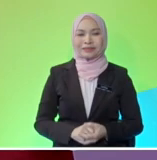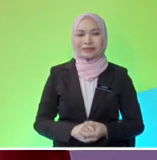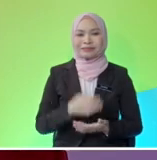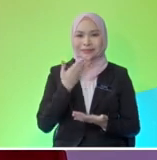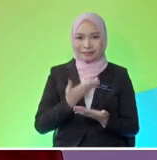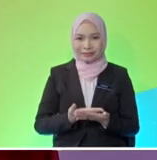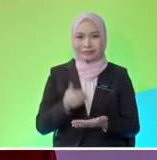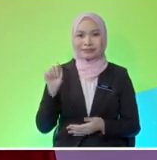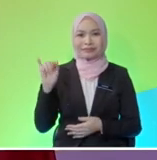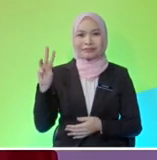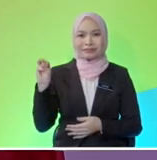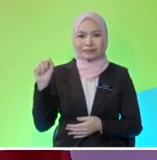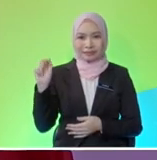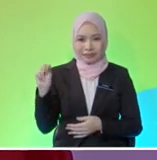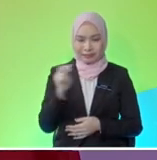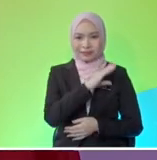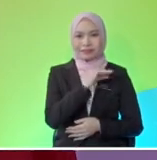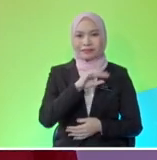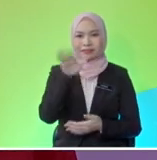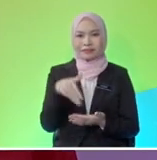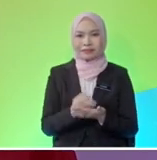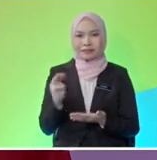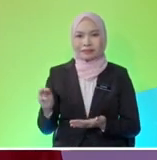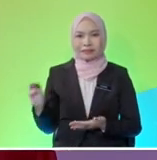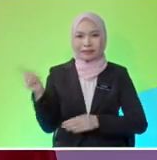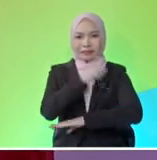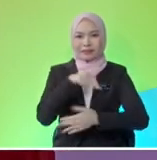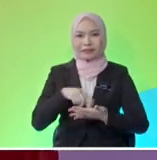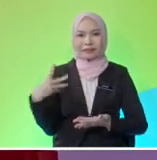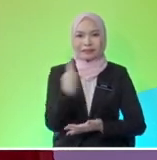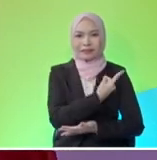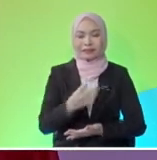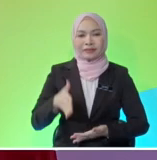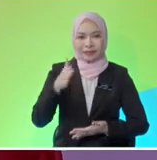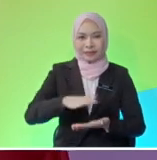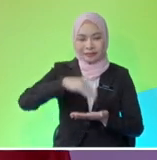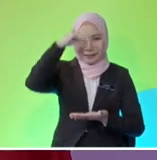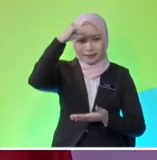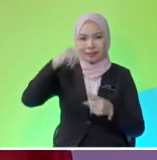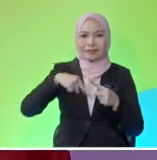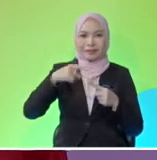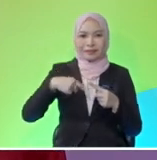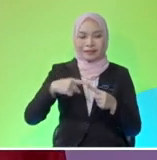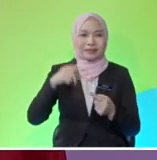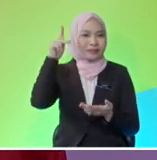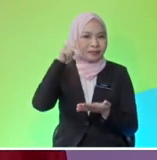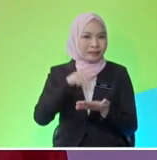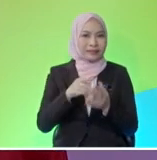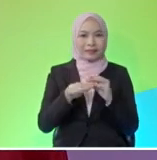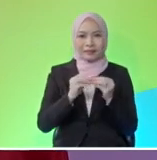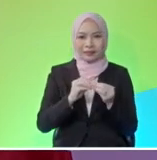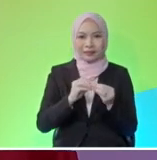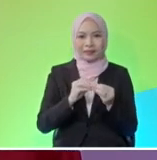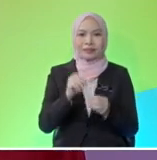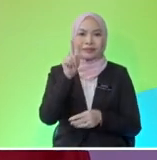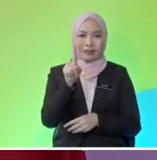ini kita akan belajar tentang mengenal nombor. Dan kita nak mengecam dan menyebut nombor 1 hingga 10